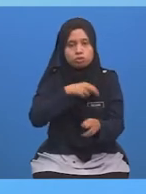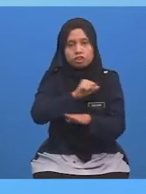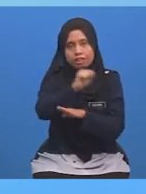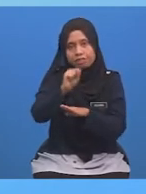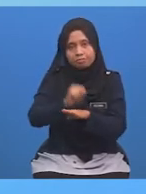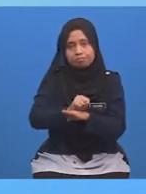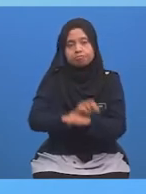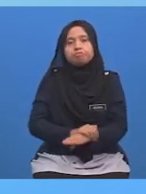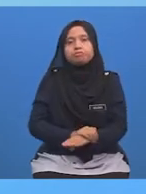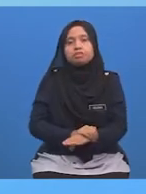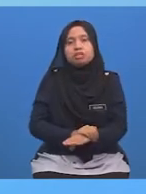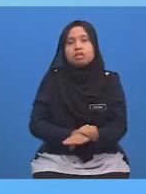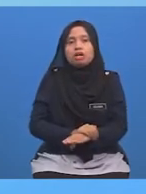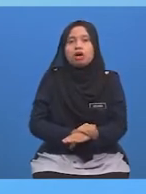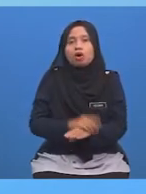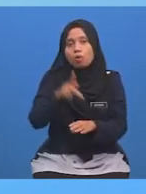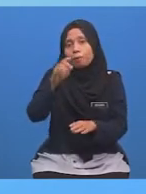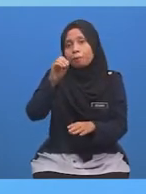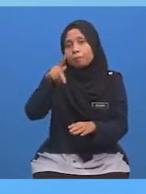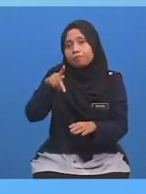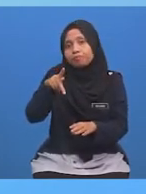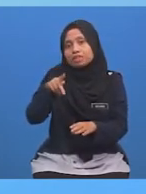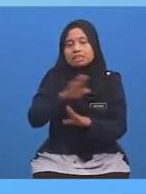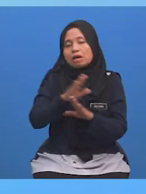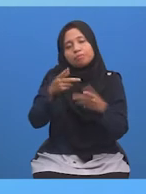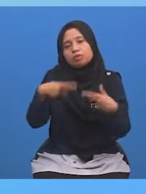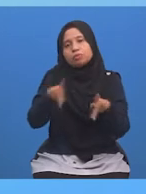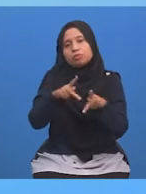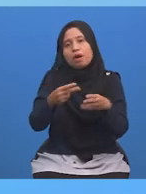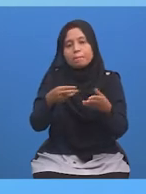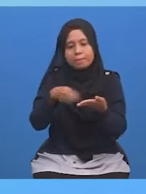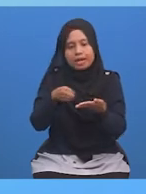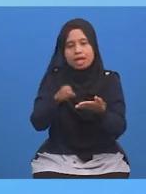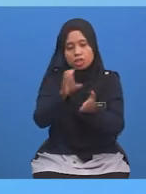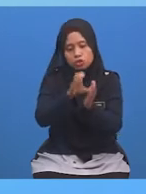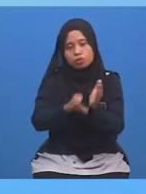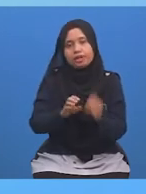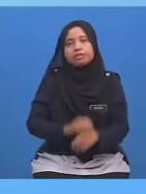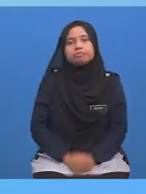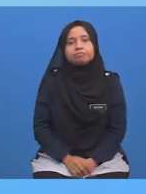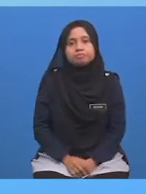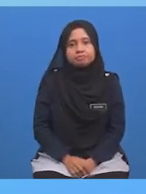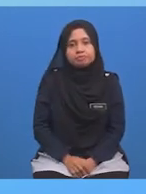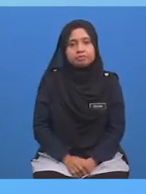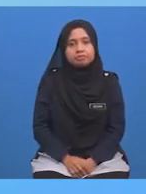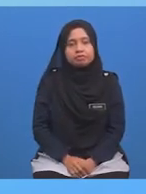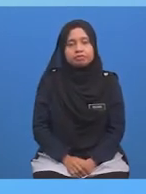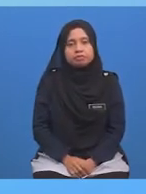syarikat. Koperasi pula dikecualikan daripada pembayaran cukai.